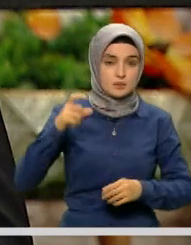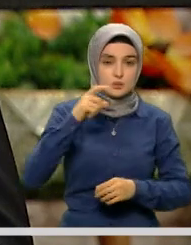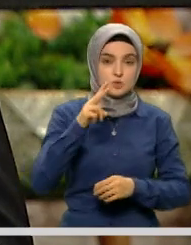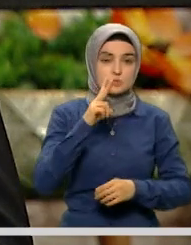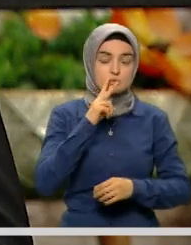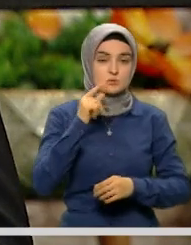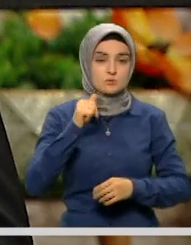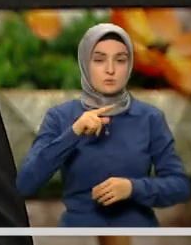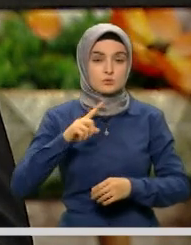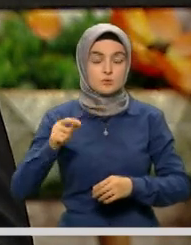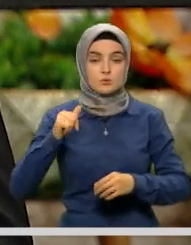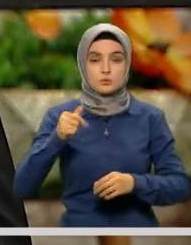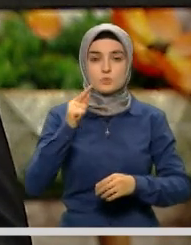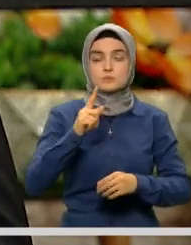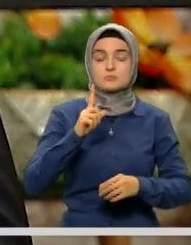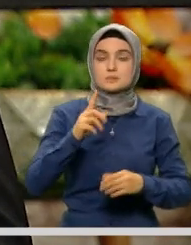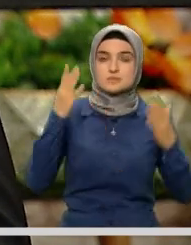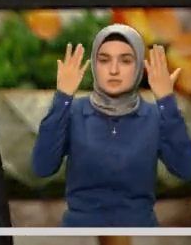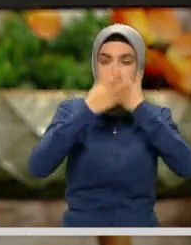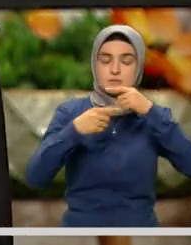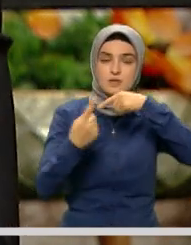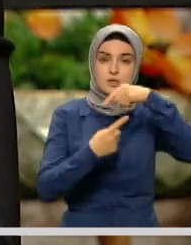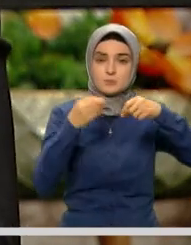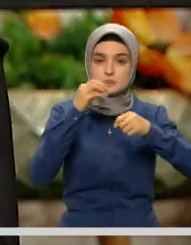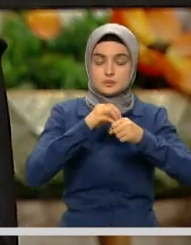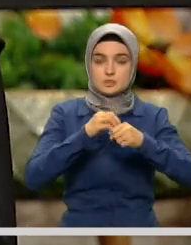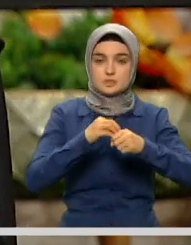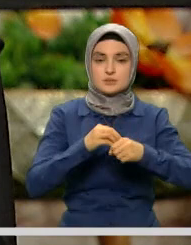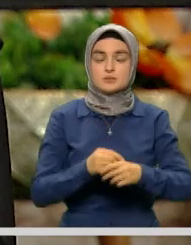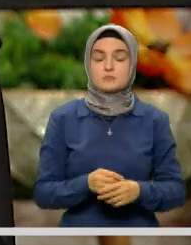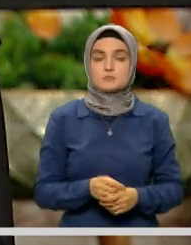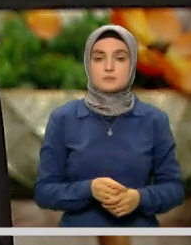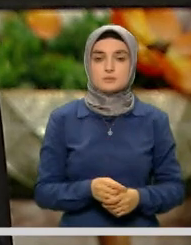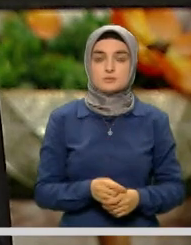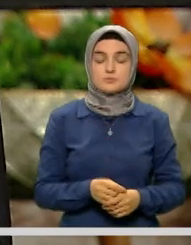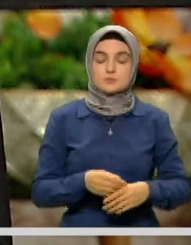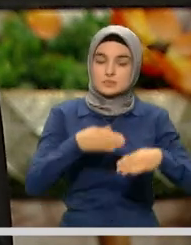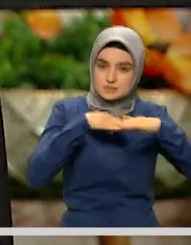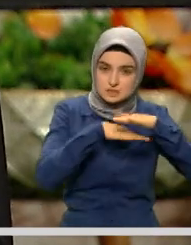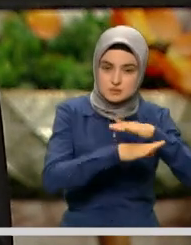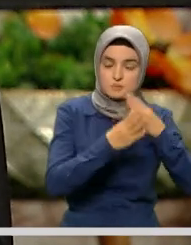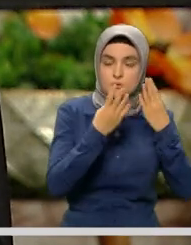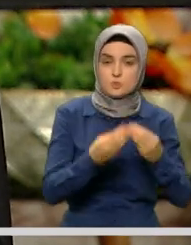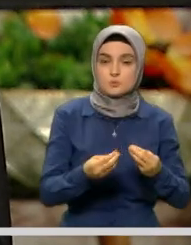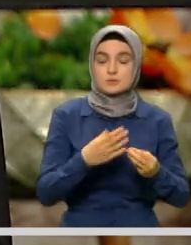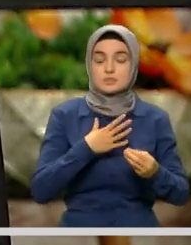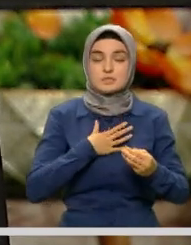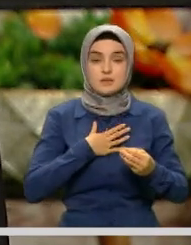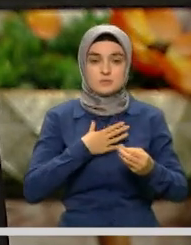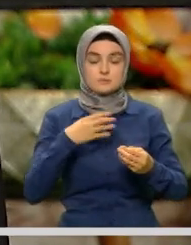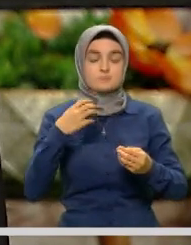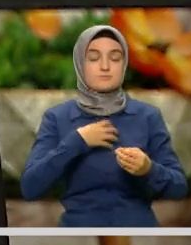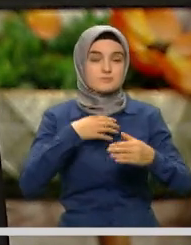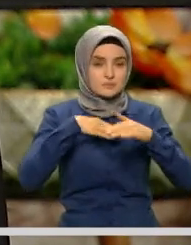o bir geceyi aramak için itikafa giriyoruz biz. Evet. Ve 10 gün boyunca kendimizi kapatarak Allah'a